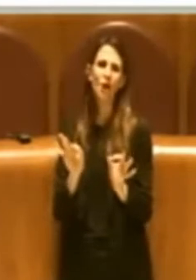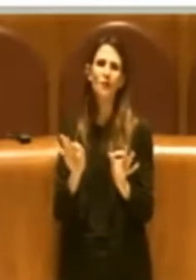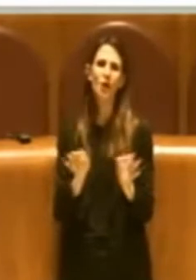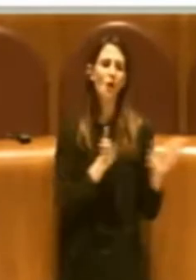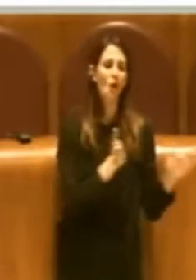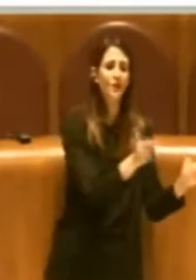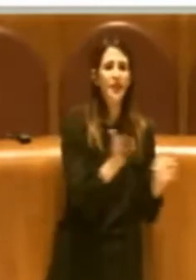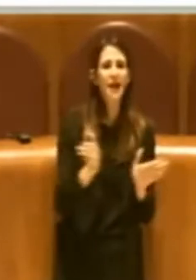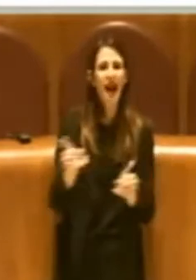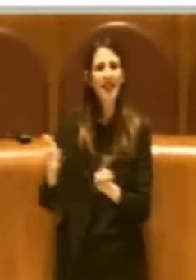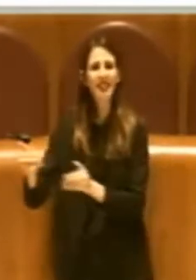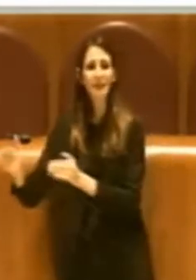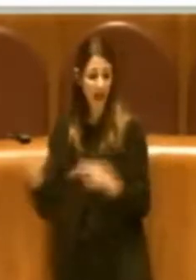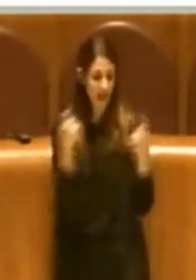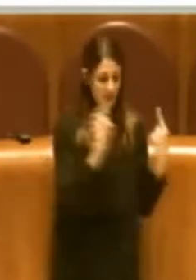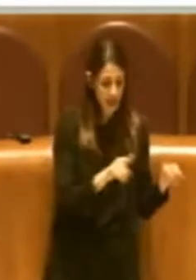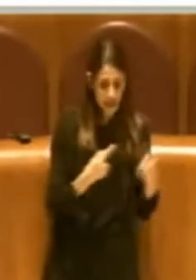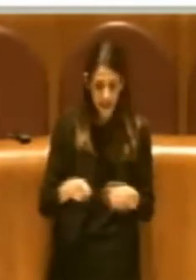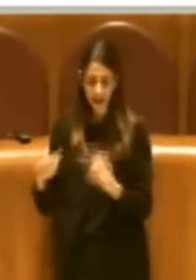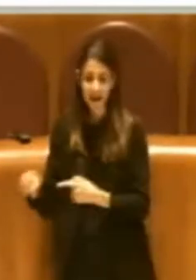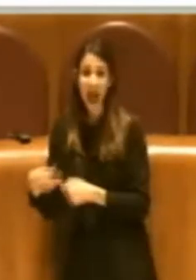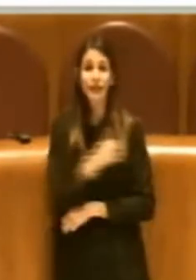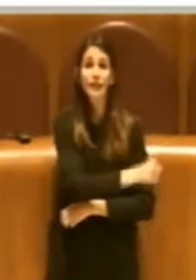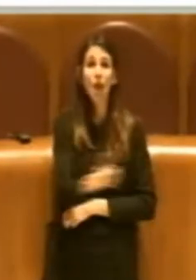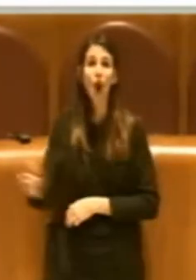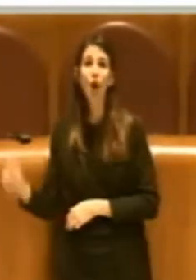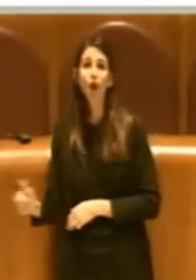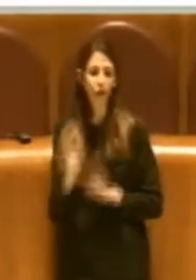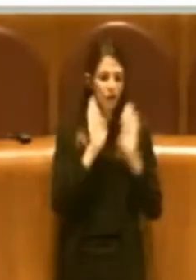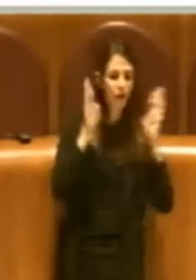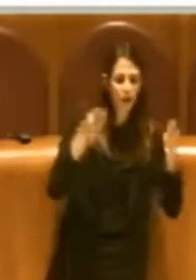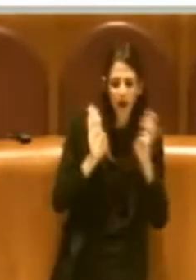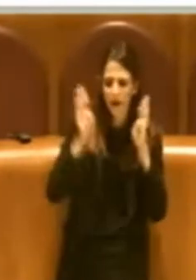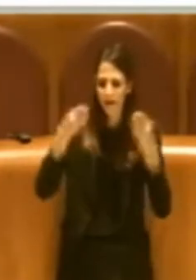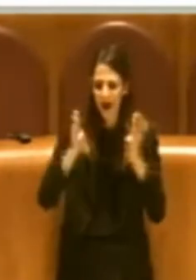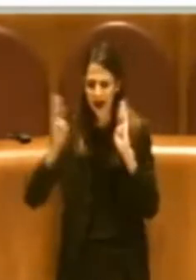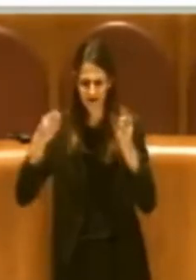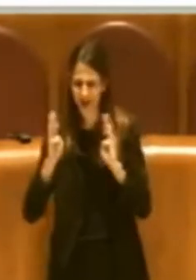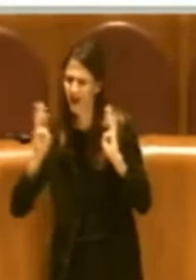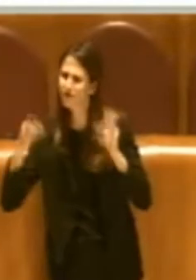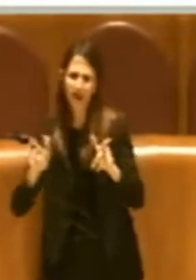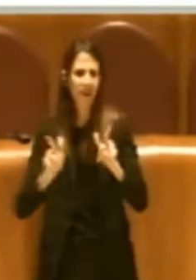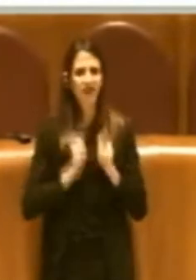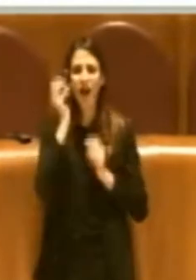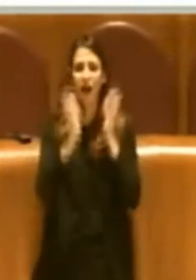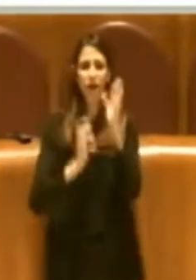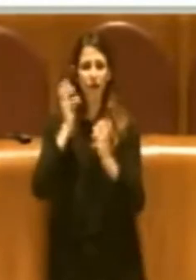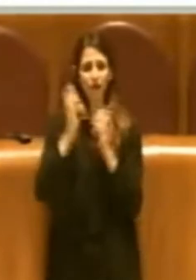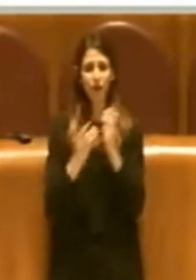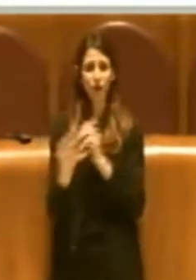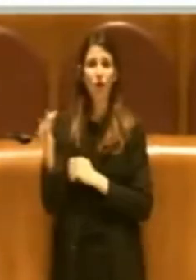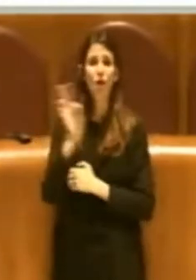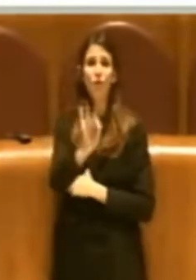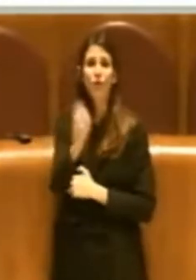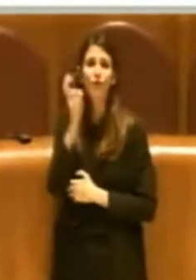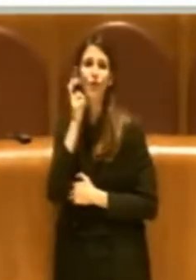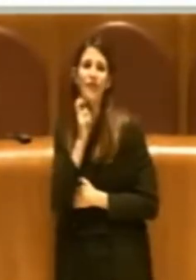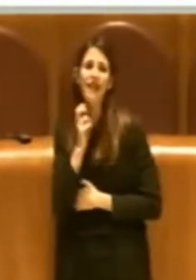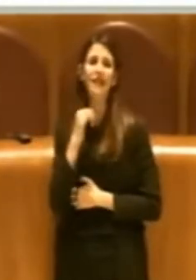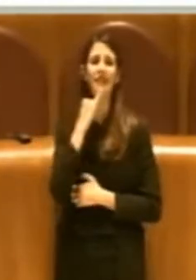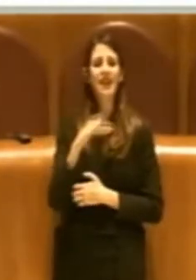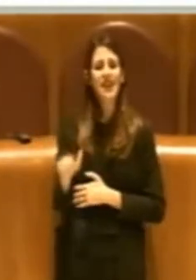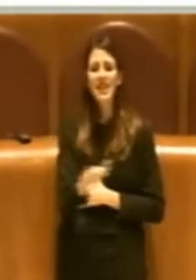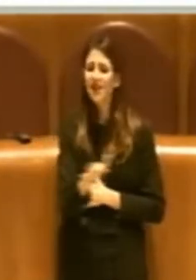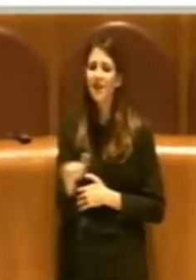dipartimenti, che, come dicevo prima, la definizione di questa attività, appunto verde infanzia, ha portato a un'opacità interpretativa